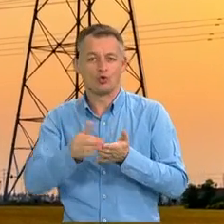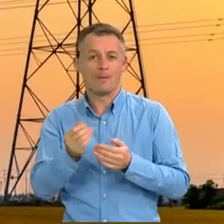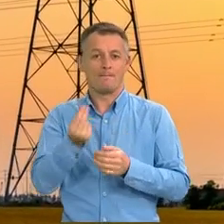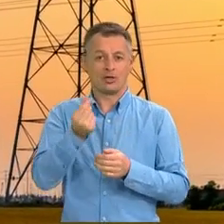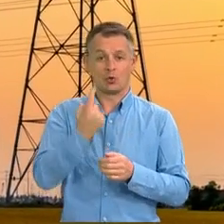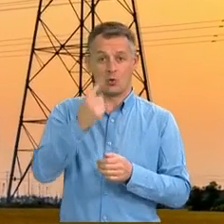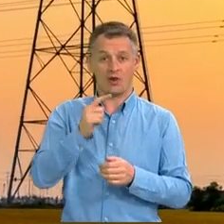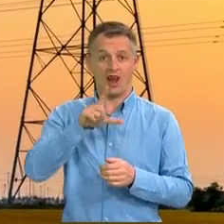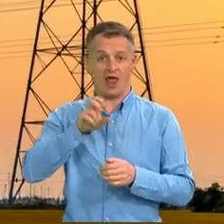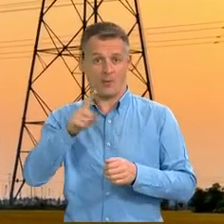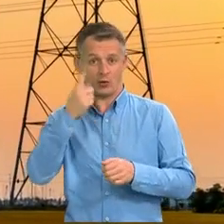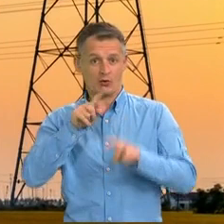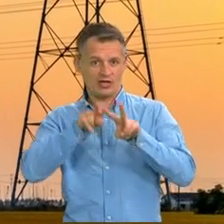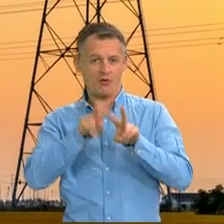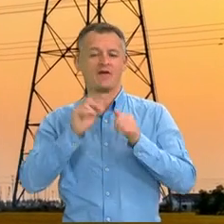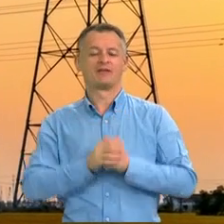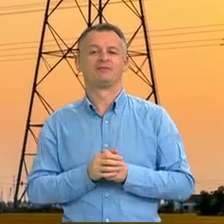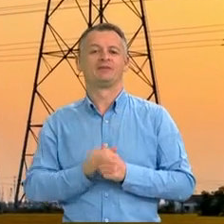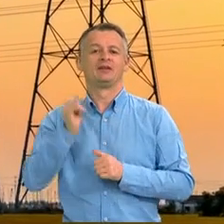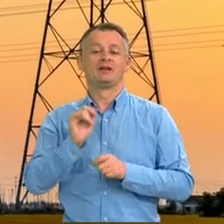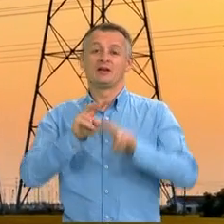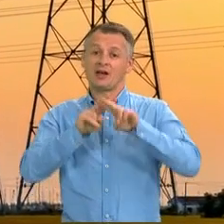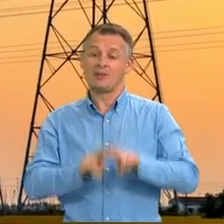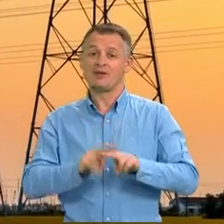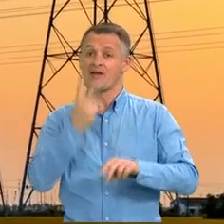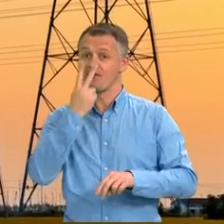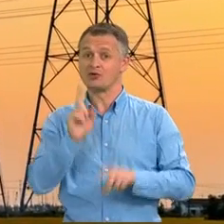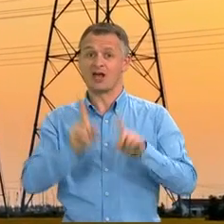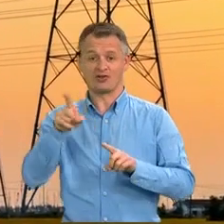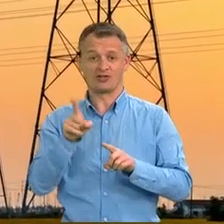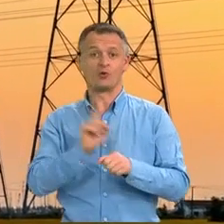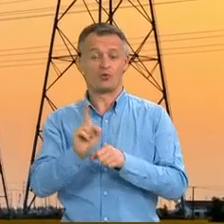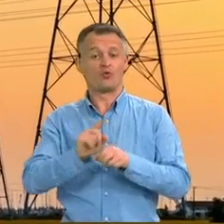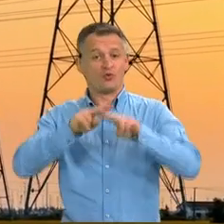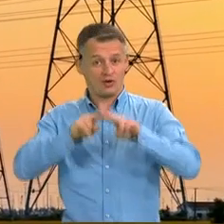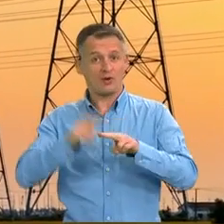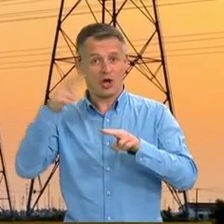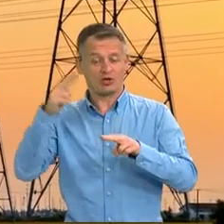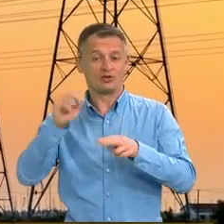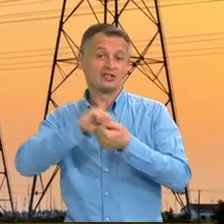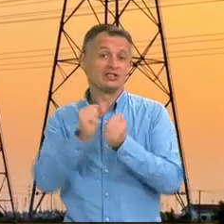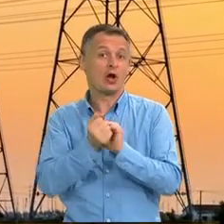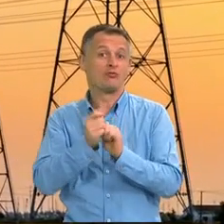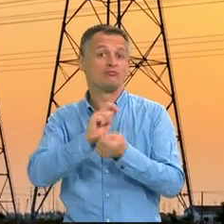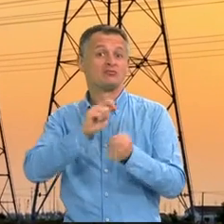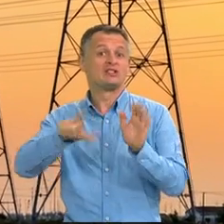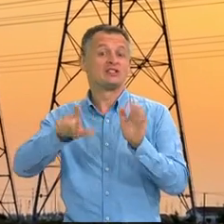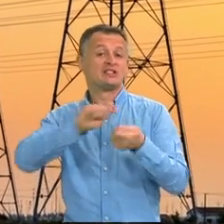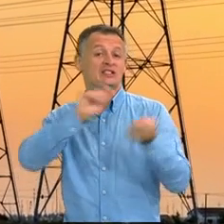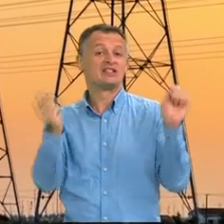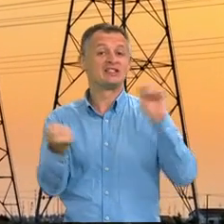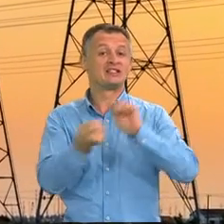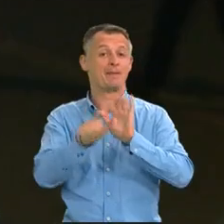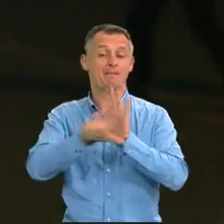leu pe kilowatt. Rămâne așadar de văzut dacă varianta aceasta va rămâne valabilă sau se va schimba legea și vom avea prețuri mai mari